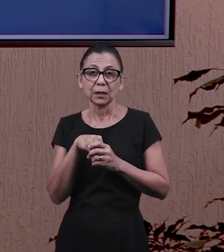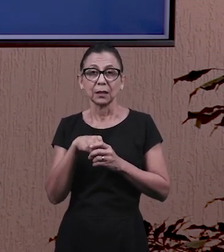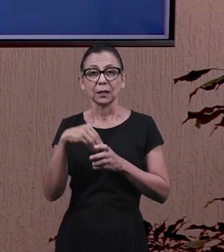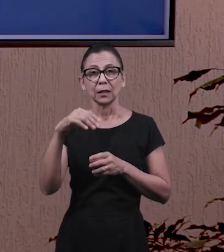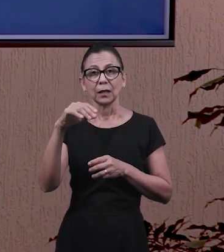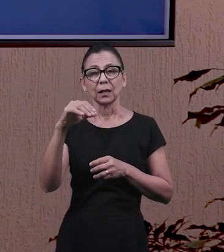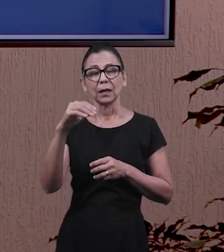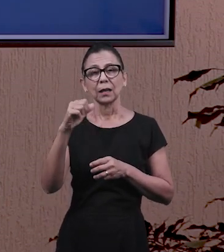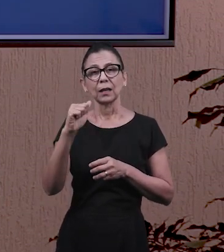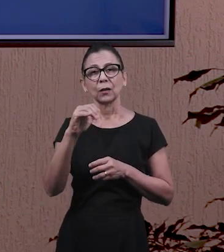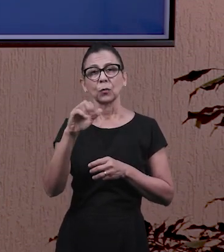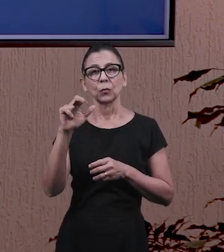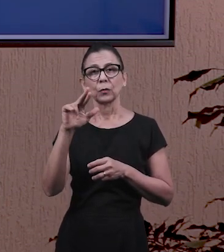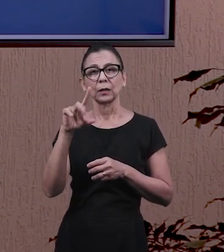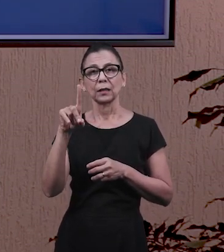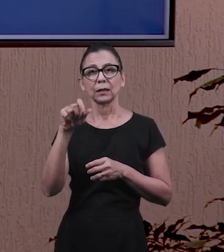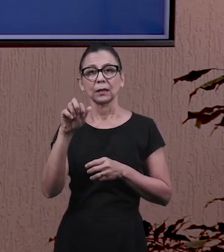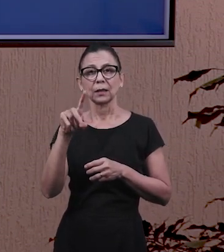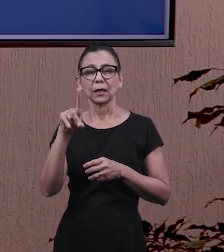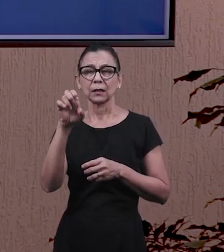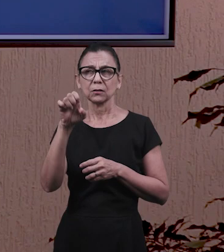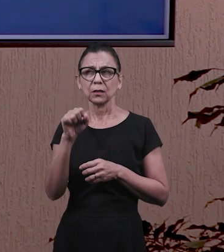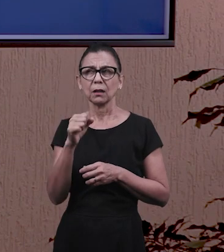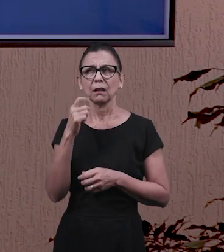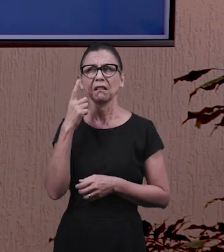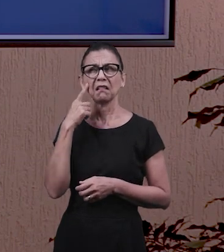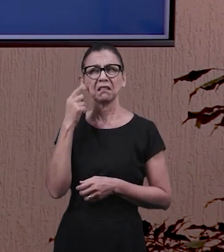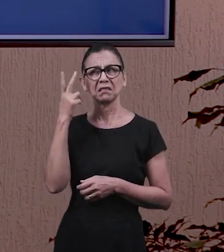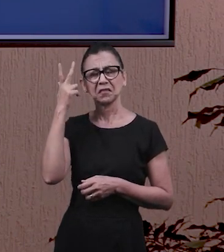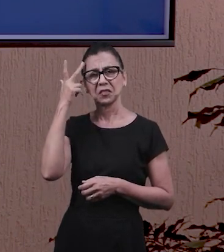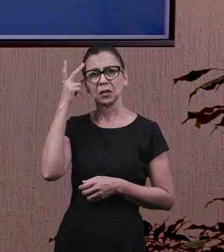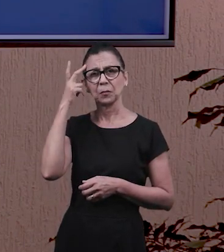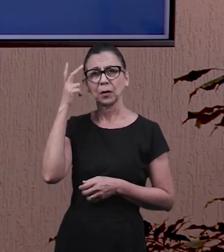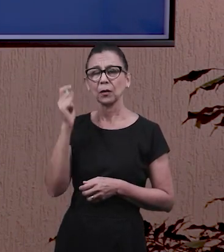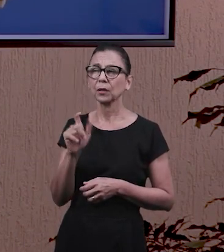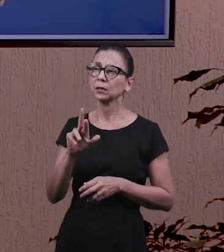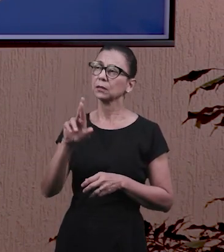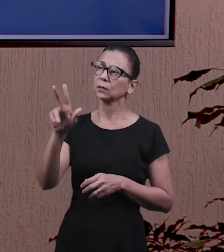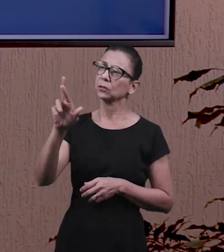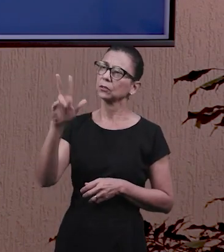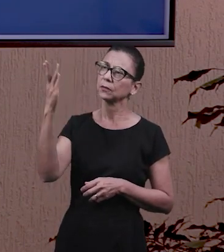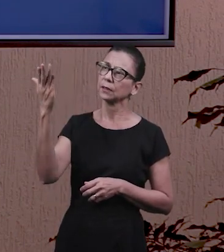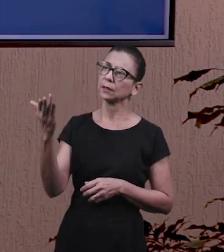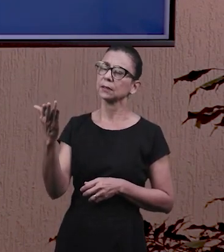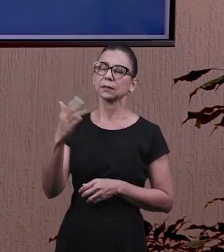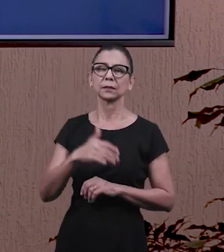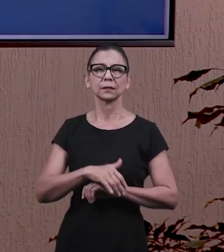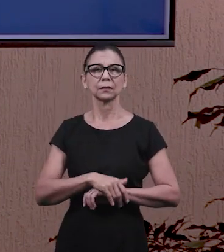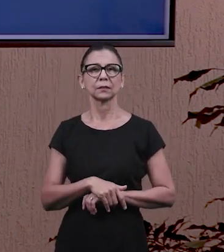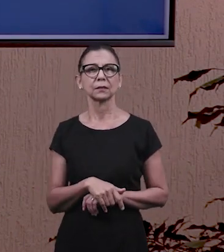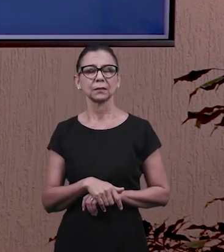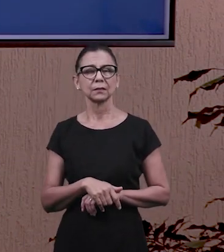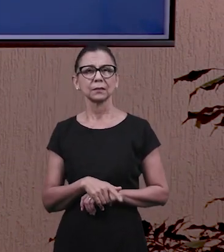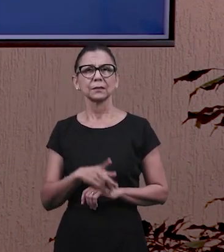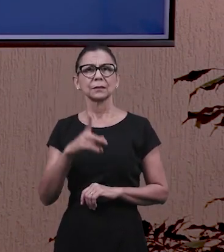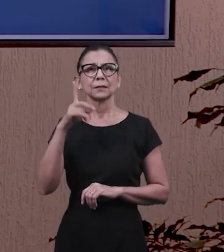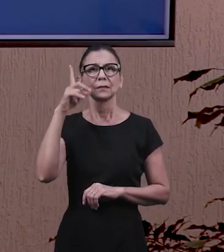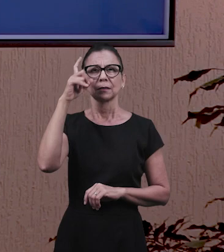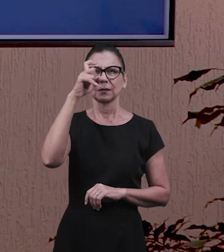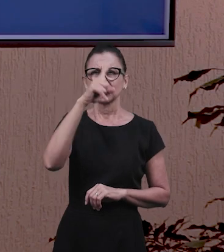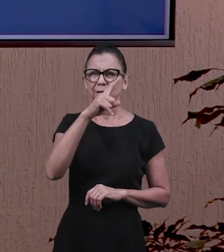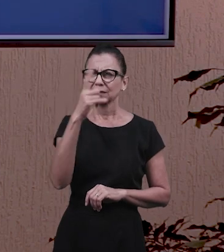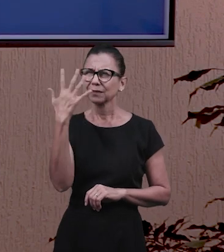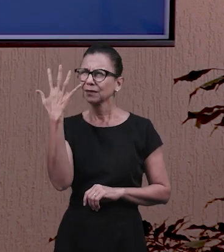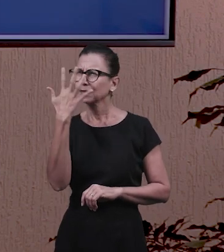visuelle normale. Regardez la différence pour voir celui-là, de celui-là, celui-là et de celui-là. Regardez